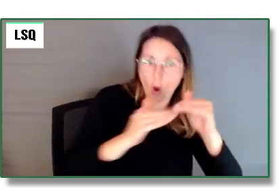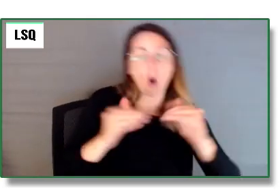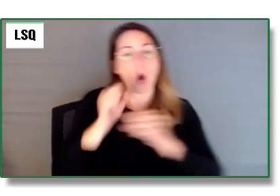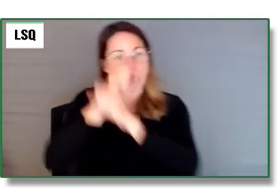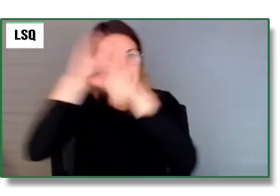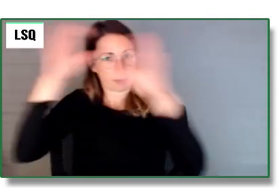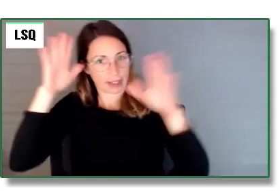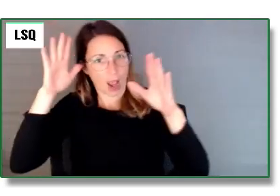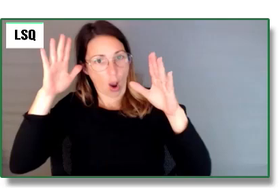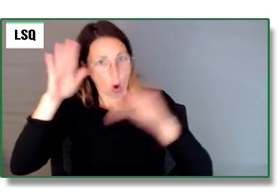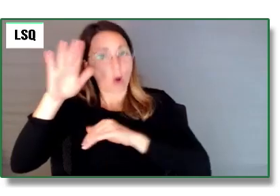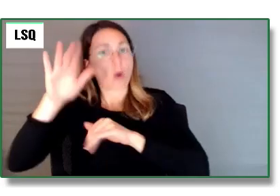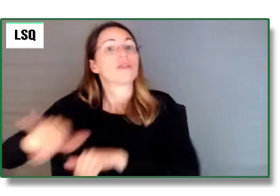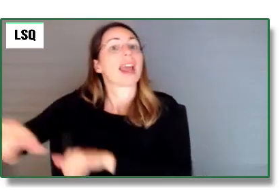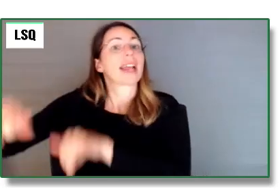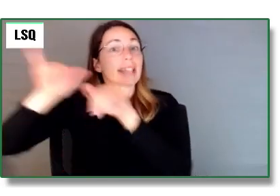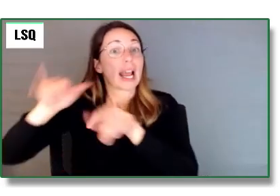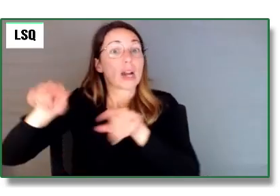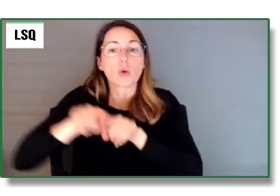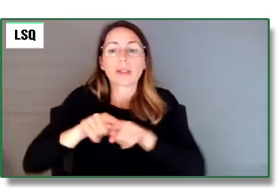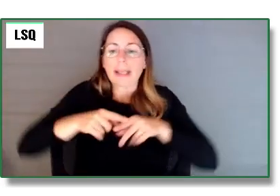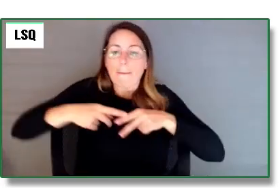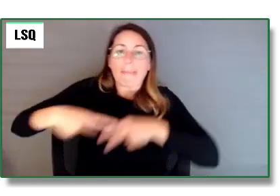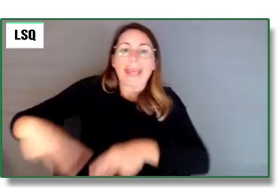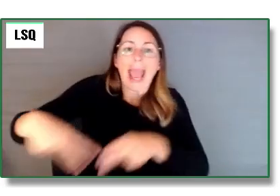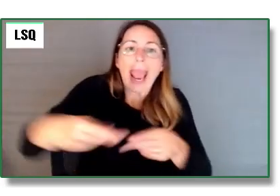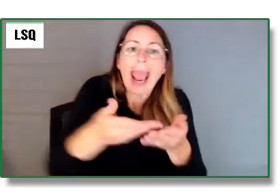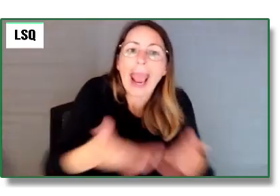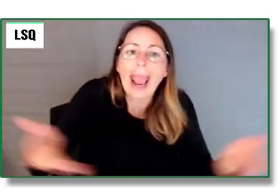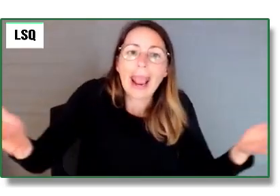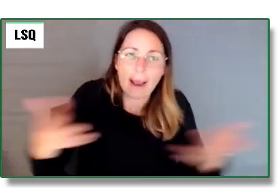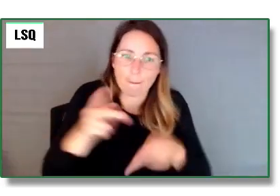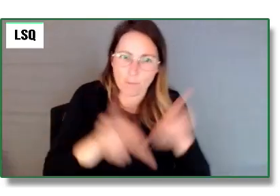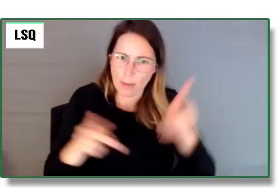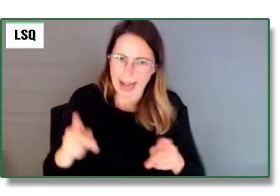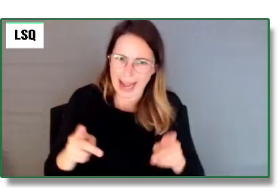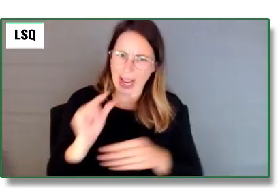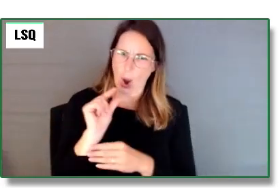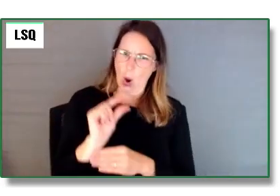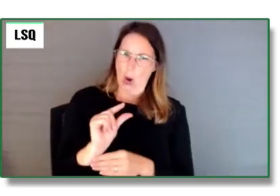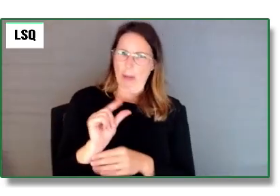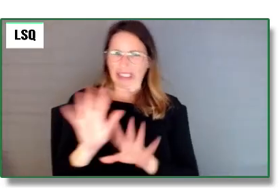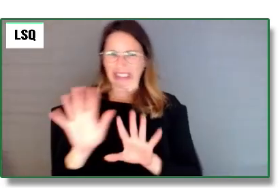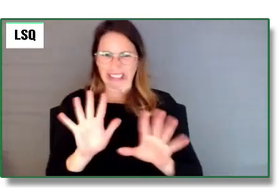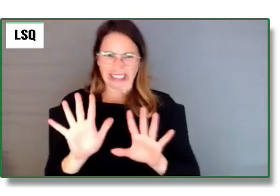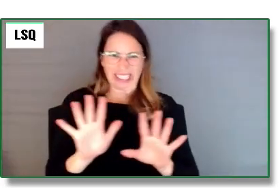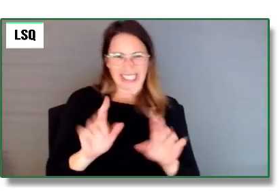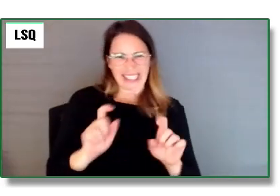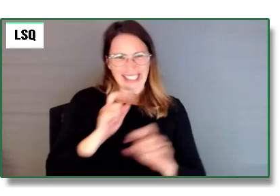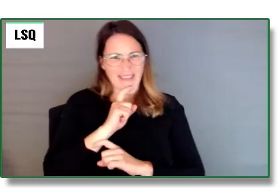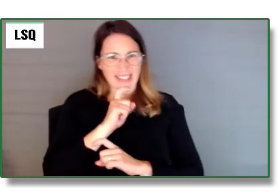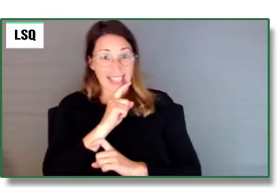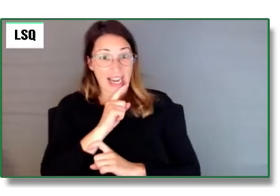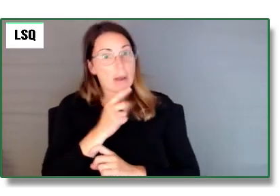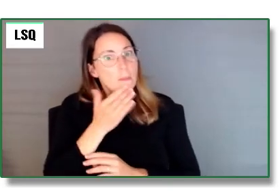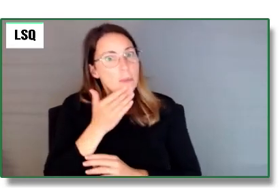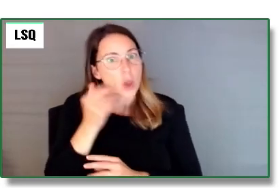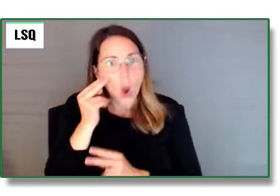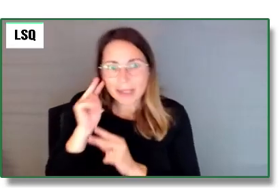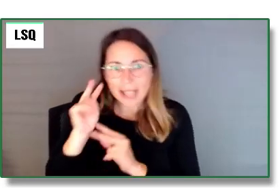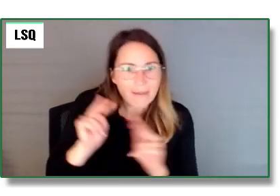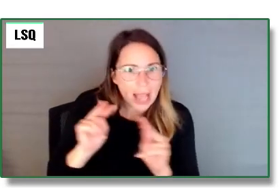public. Il faudra observer ce qui se passera au cours des prochaines années alors que nous apprenons à vivre avec la COVID. Il faudra